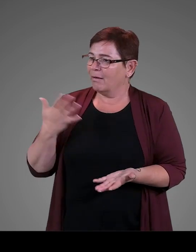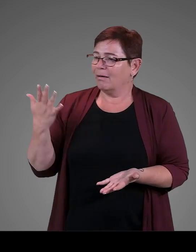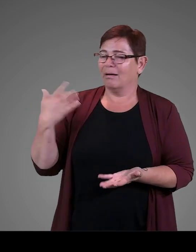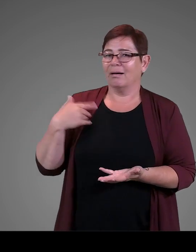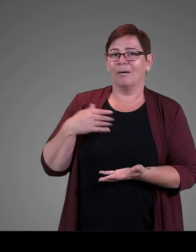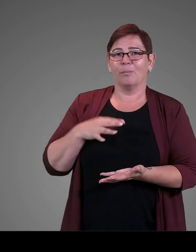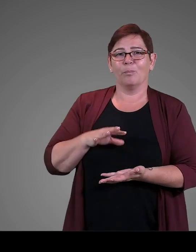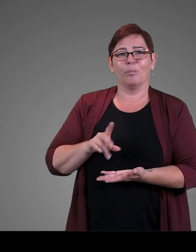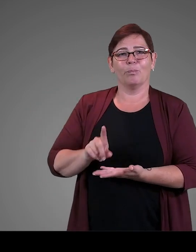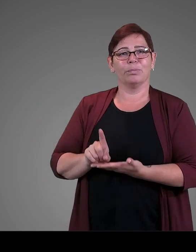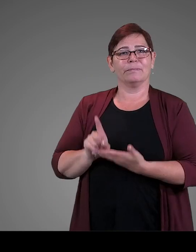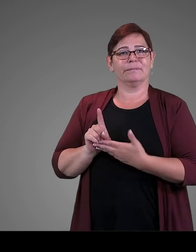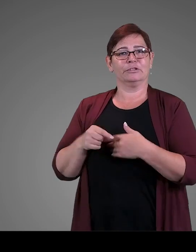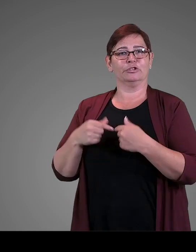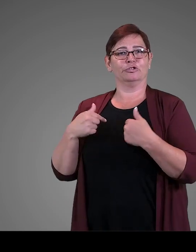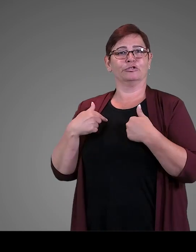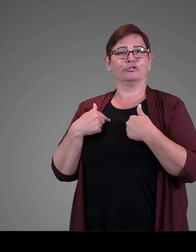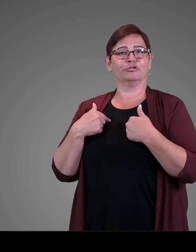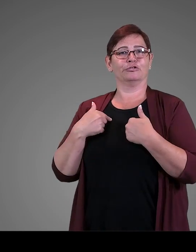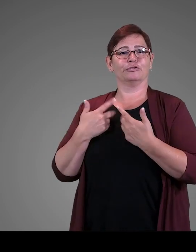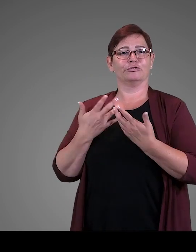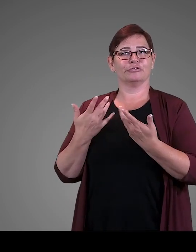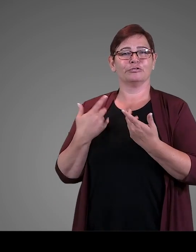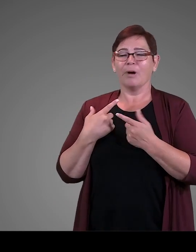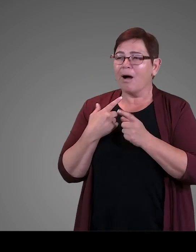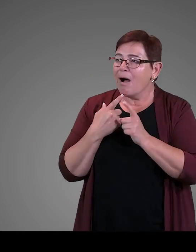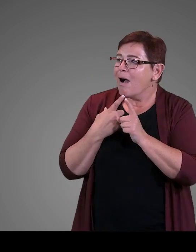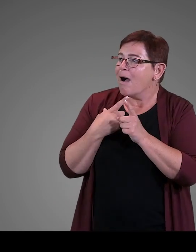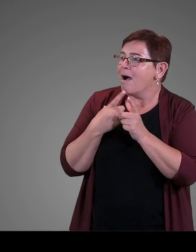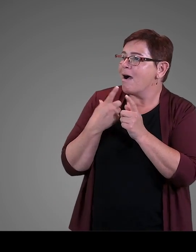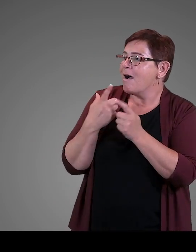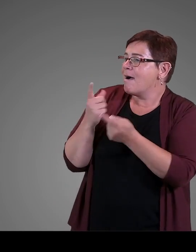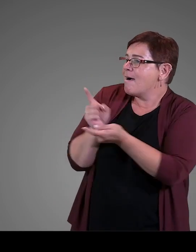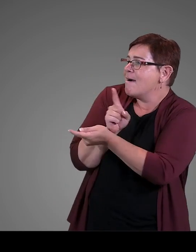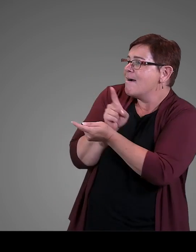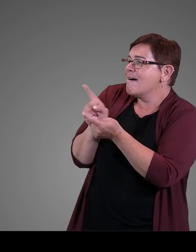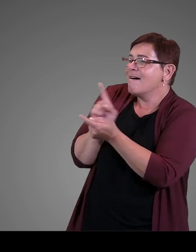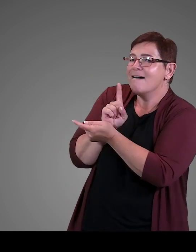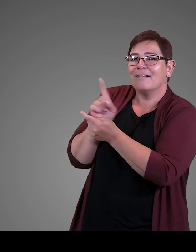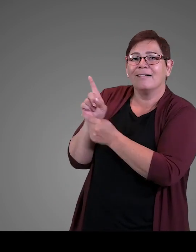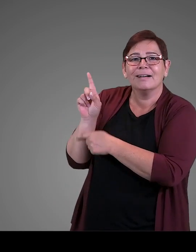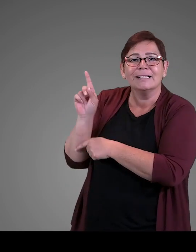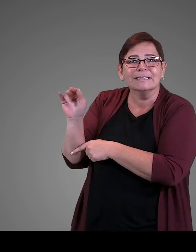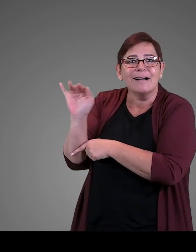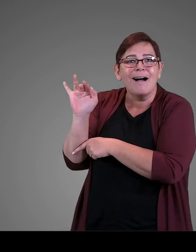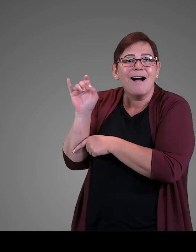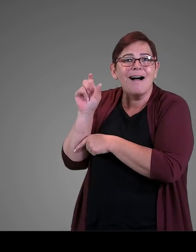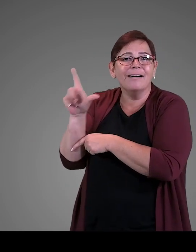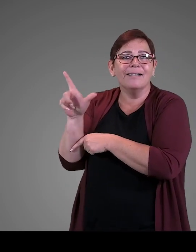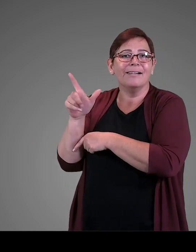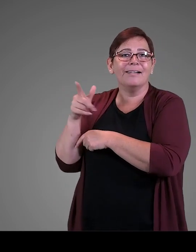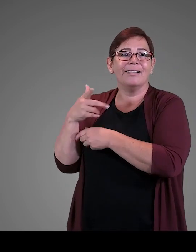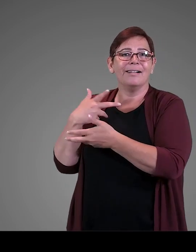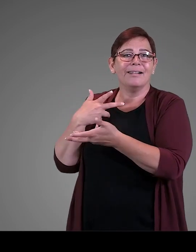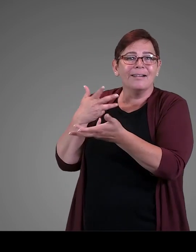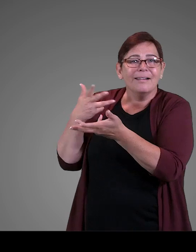sais. Puis j'ai le privilège de côtoyer Daniel et de vivre